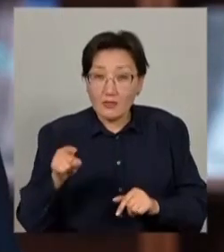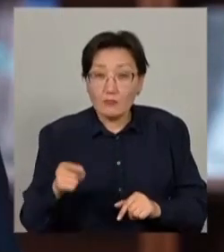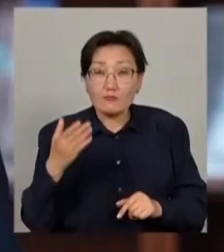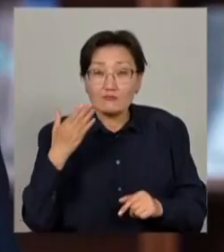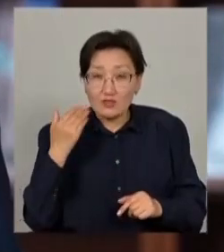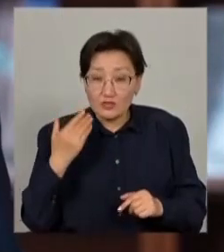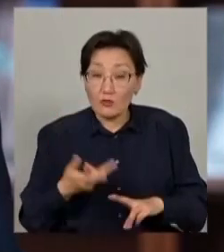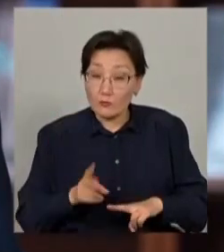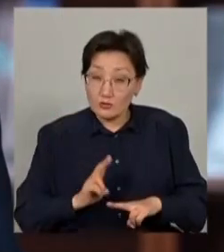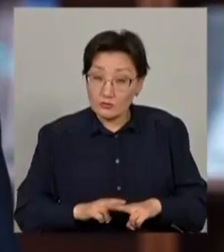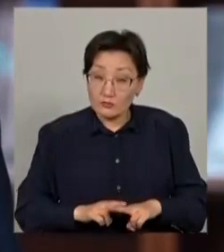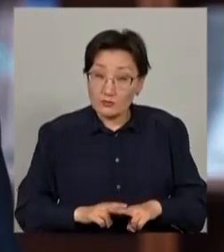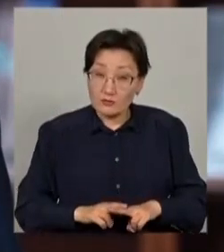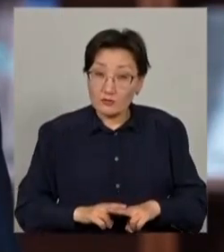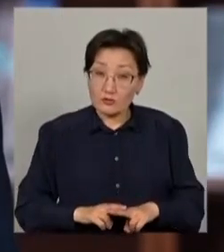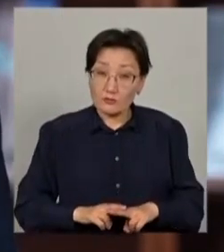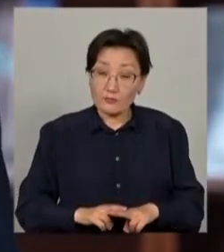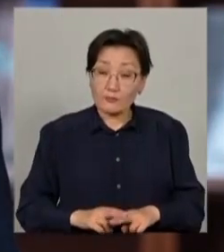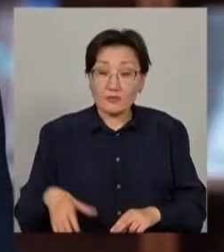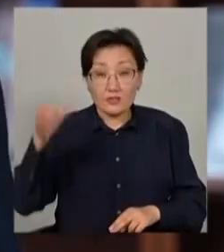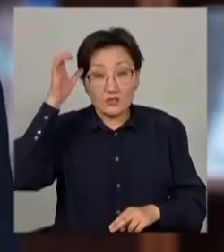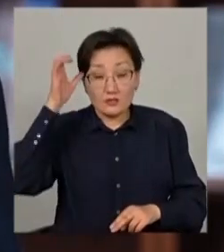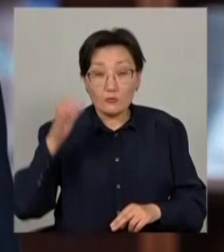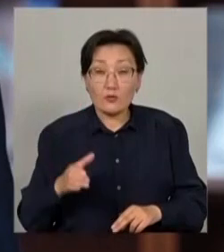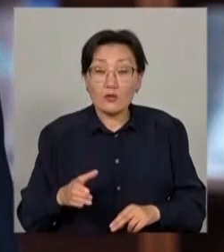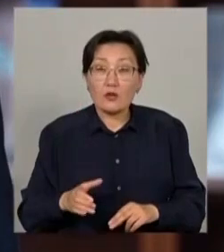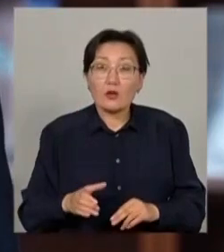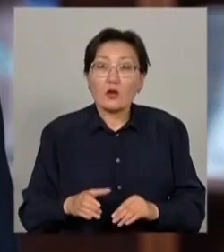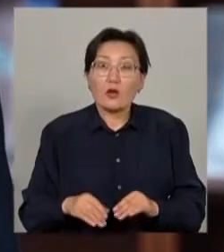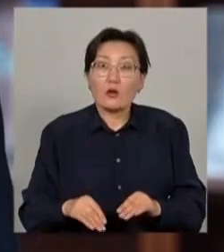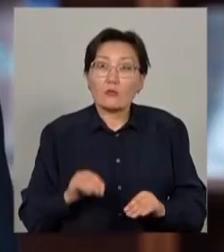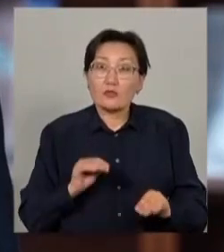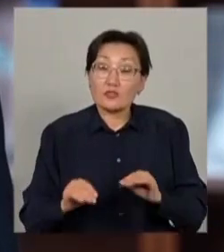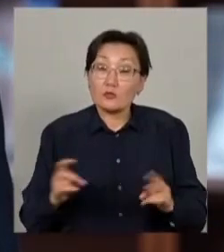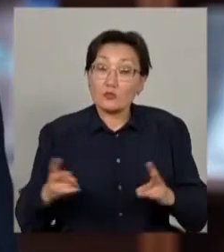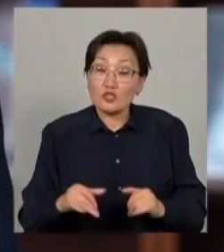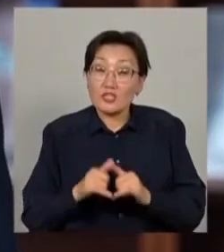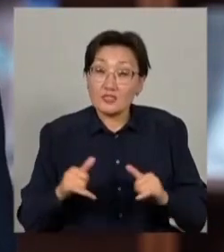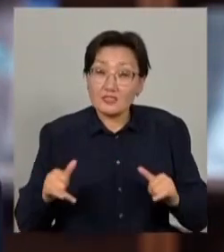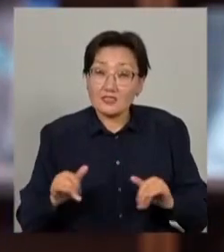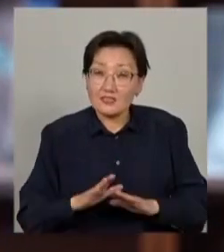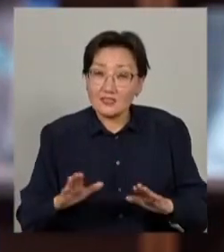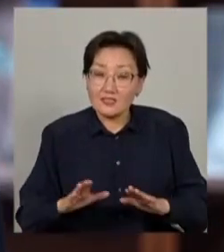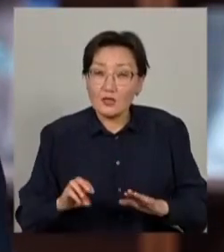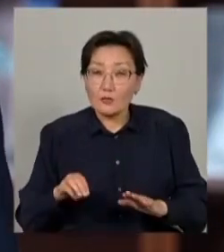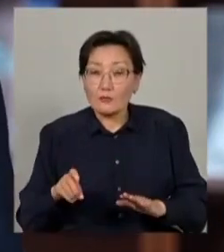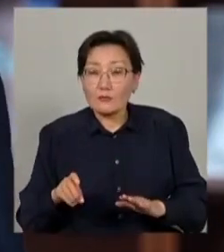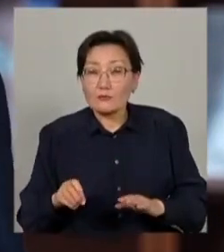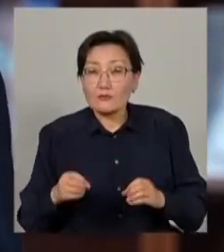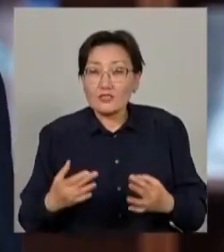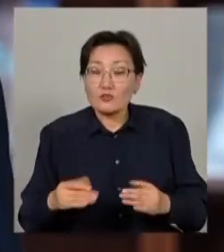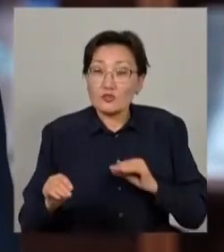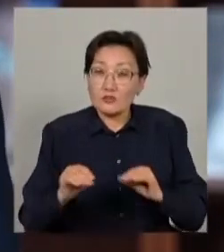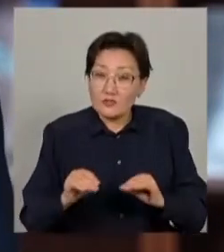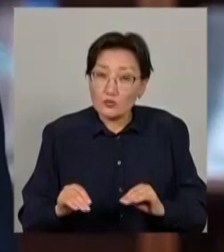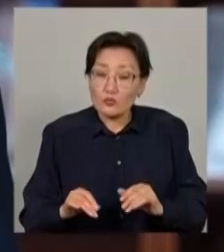вот эту науку прикладную нужно развивать не механическими способами а